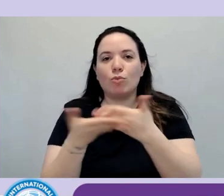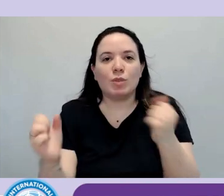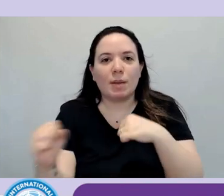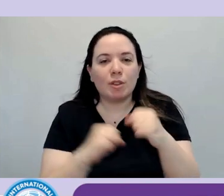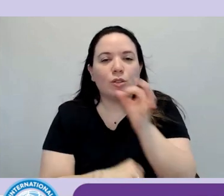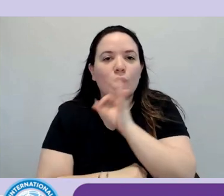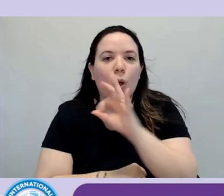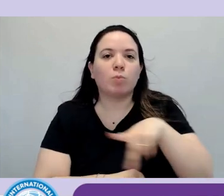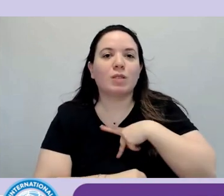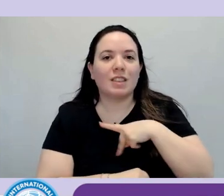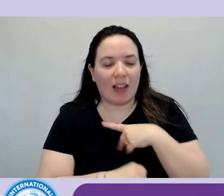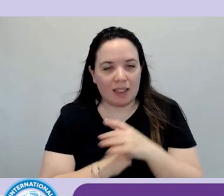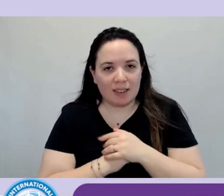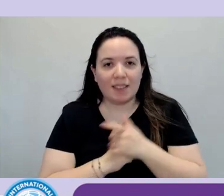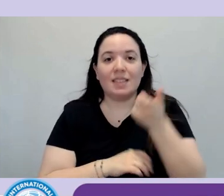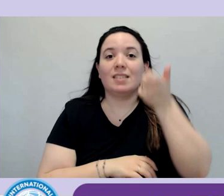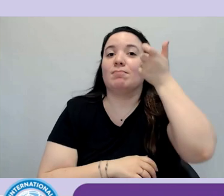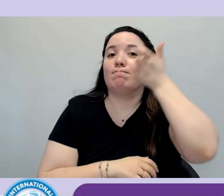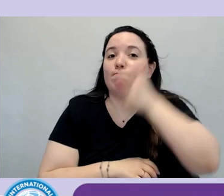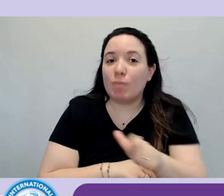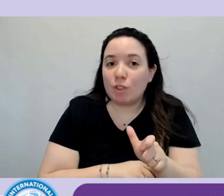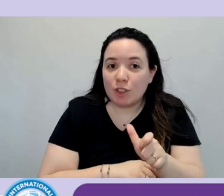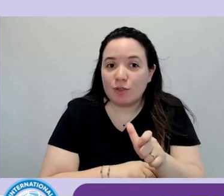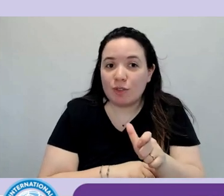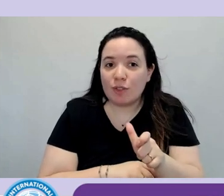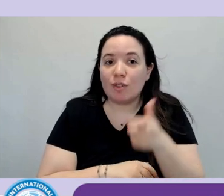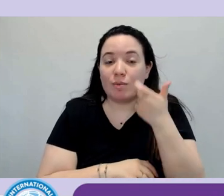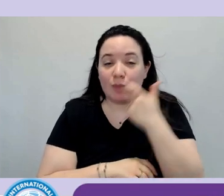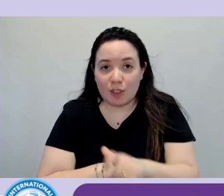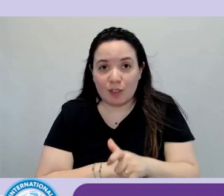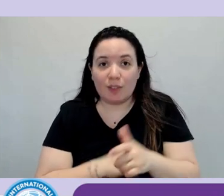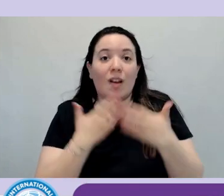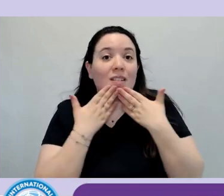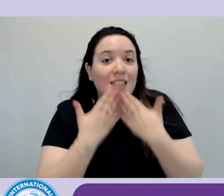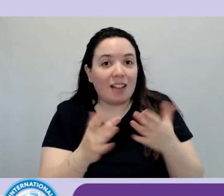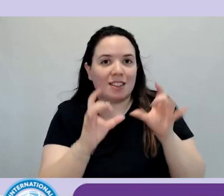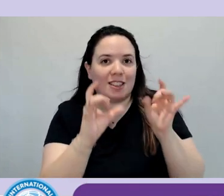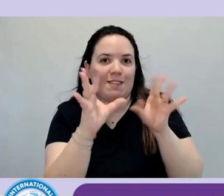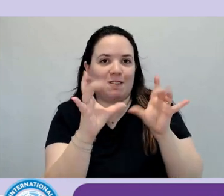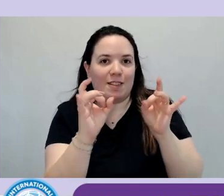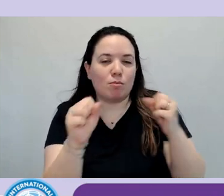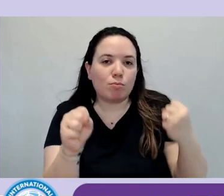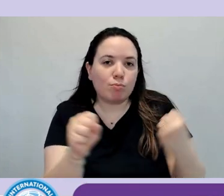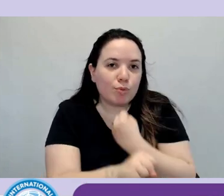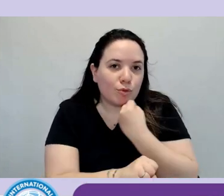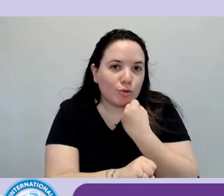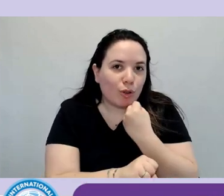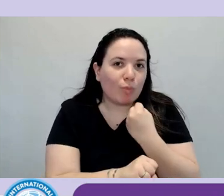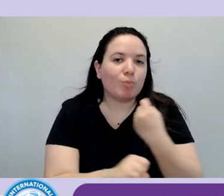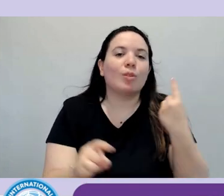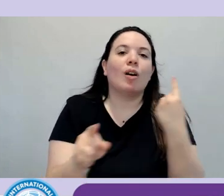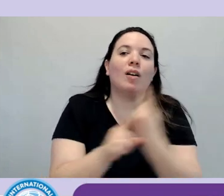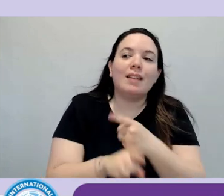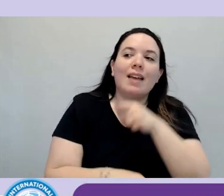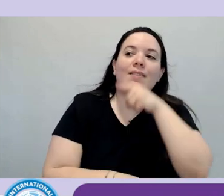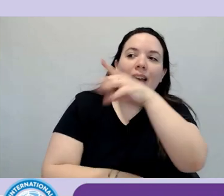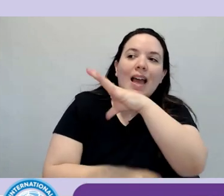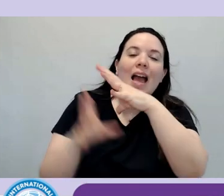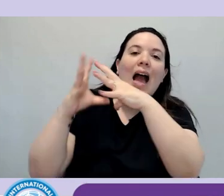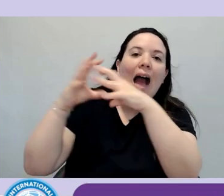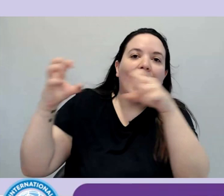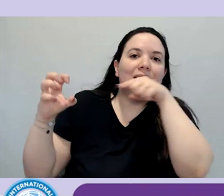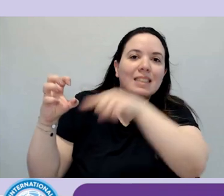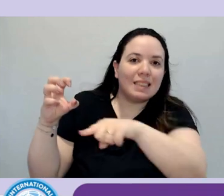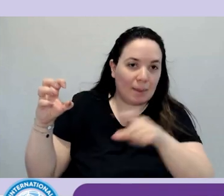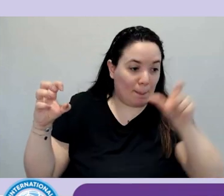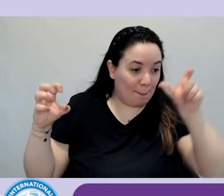soggetti privati perché deve essere purtroppo grazie al meccanismo di feedback il soggetto direttamente interessato a segnalare il